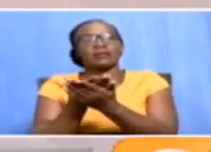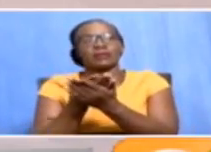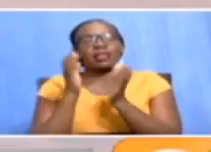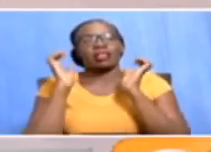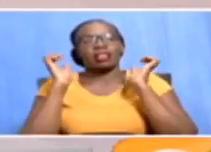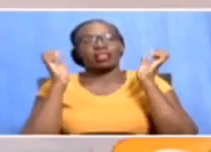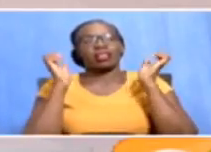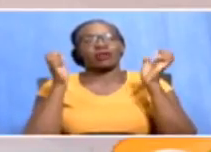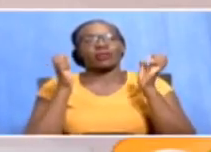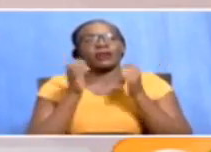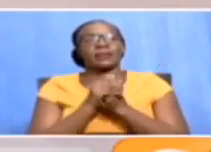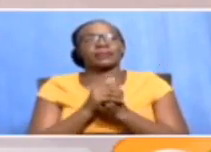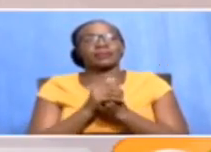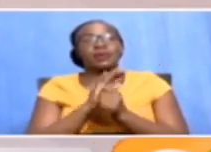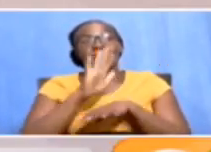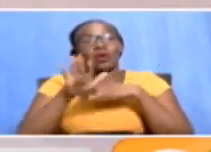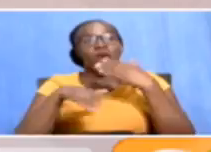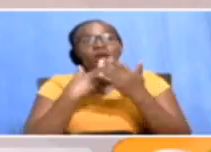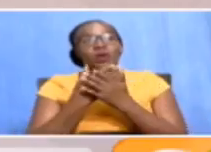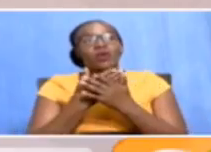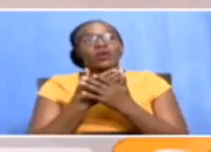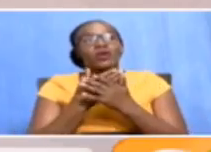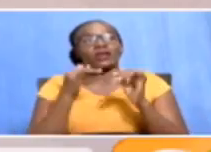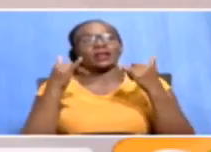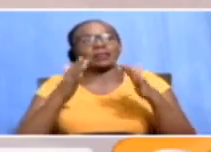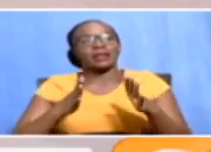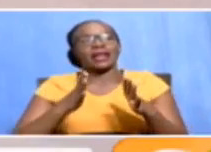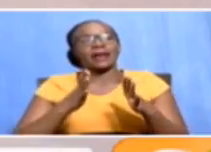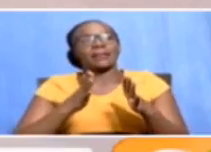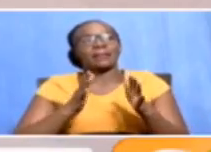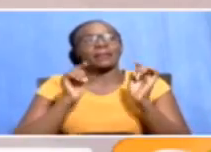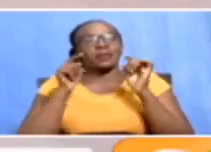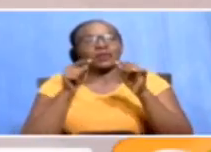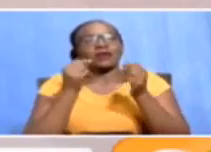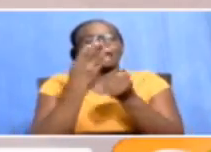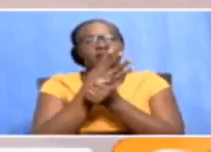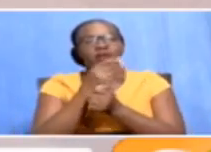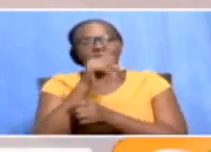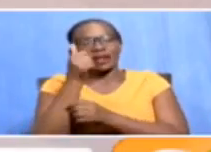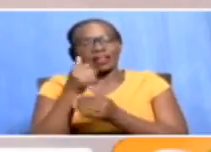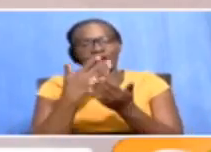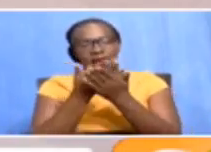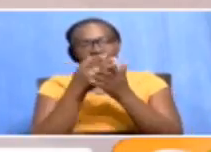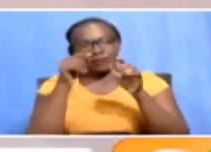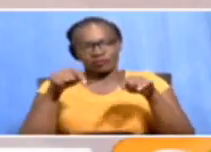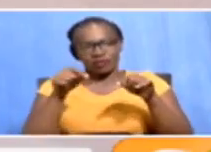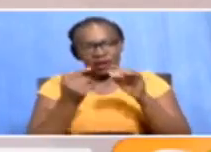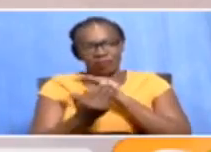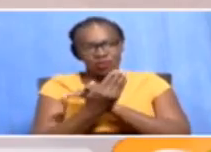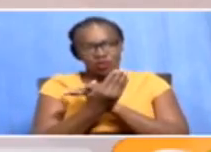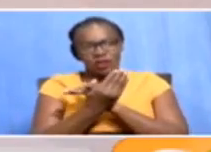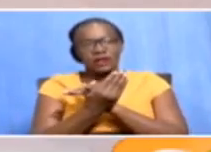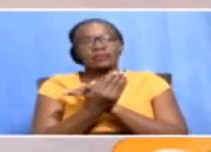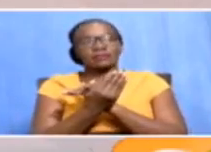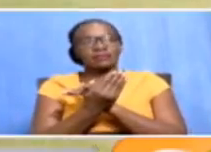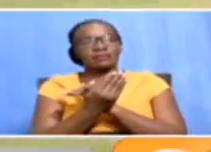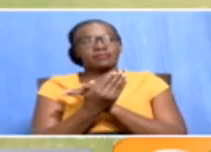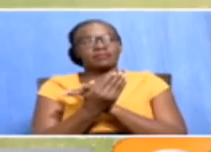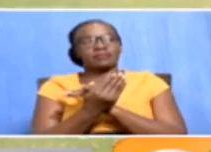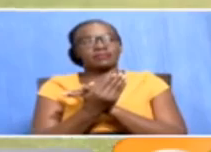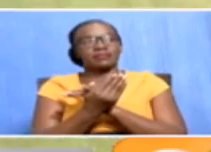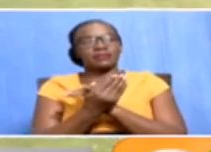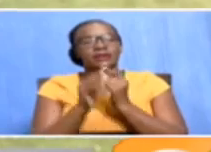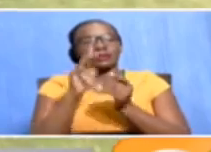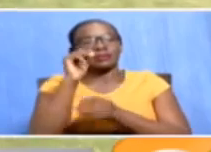Ethiopia. Wachezaji wote 22 wako kambini baada ya kuwasili kwa wachezaji 14 leo adhuhuri. Nahodha Victor Wanyama, naibu wake Musa Mohamed, mshambulizi